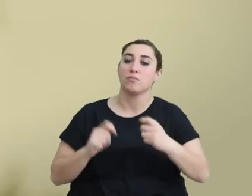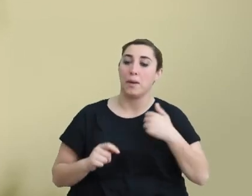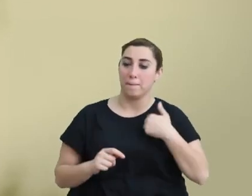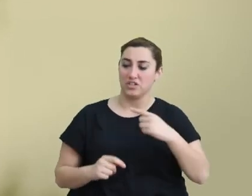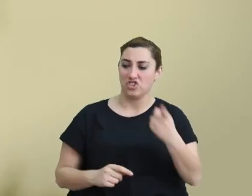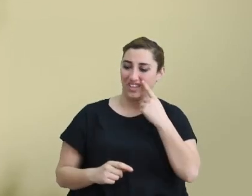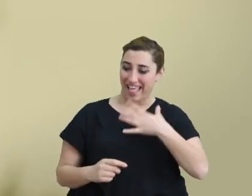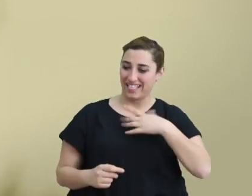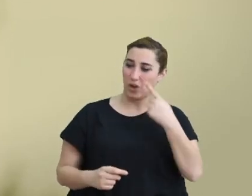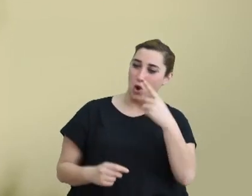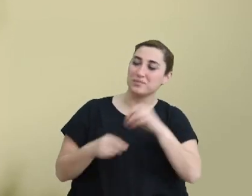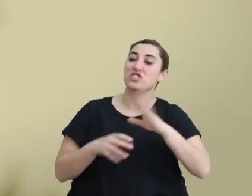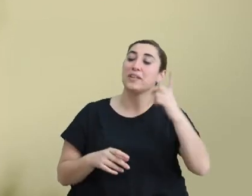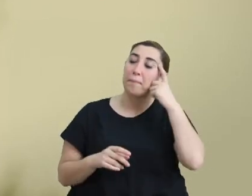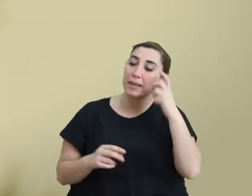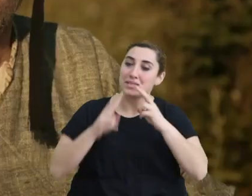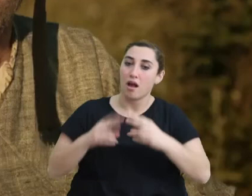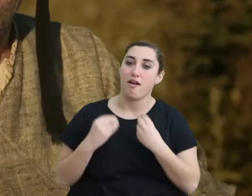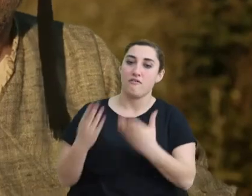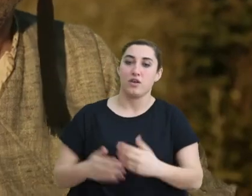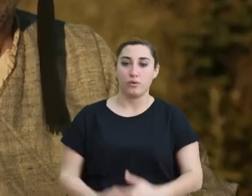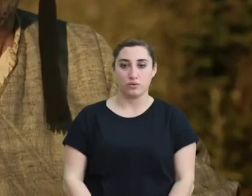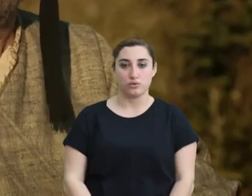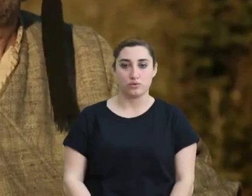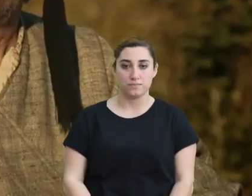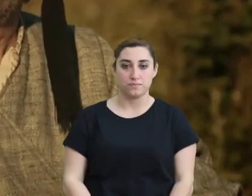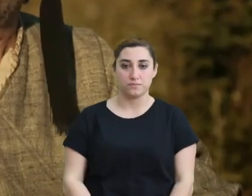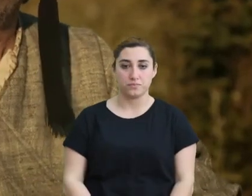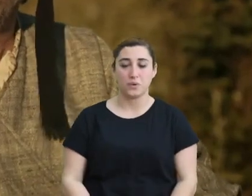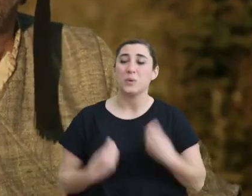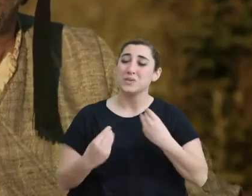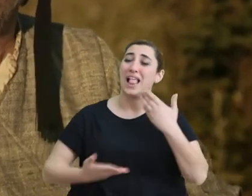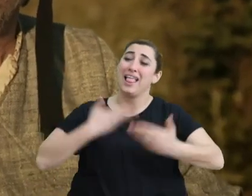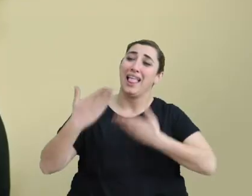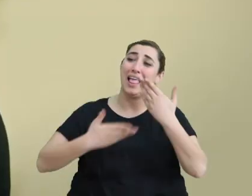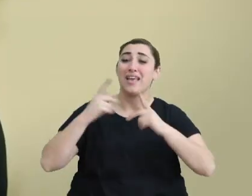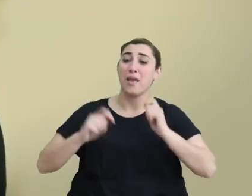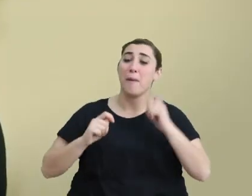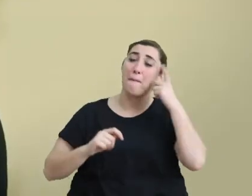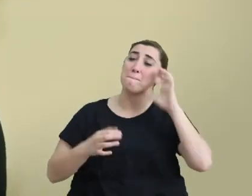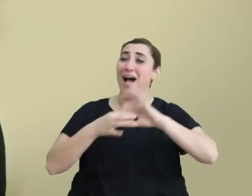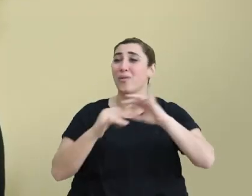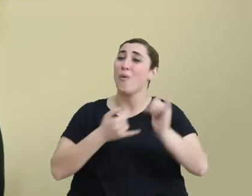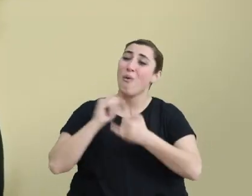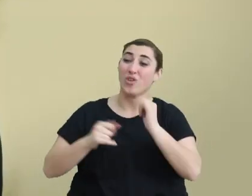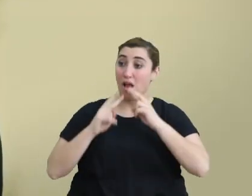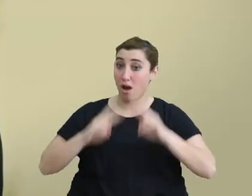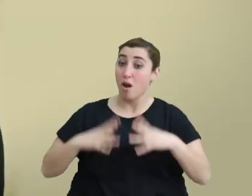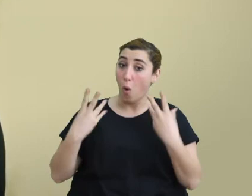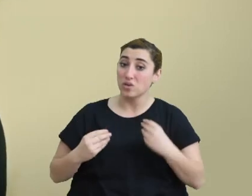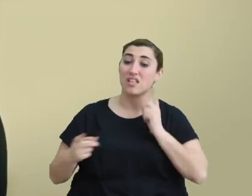Biz kanaatimizde değil, ilmimizle karar veririz. Süslü sözlerle, mantık oyunlarıyla hüküm